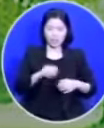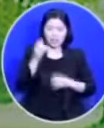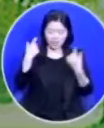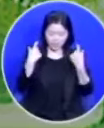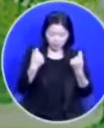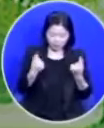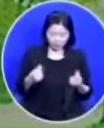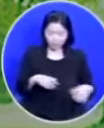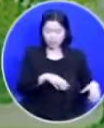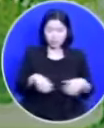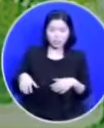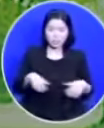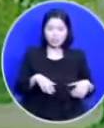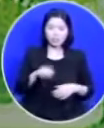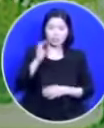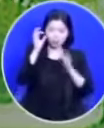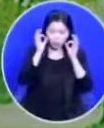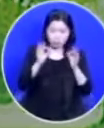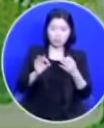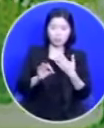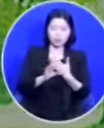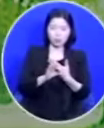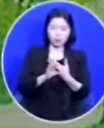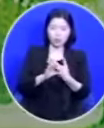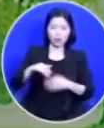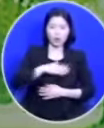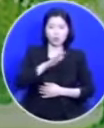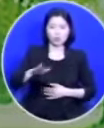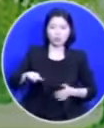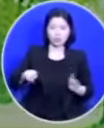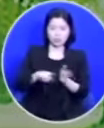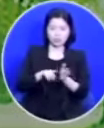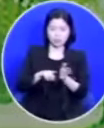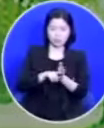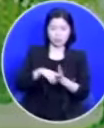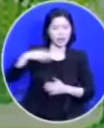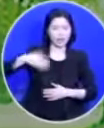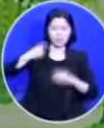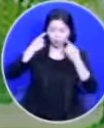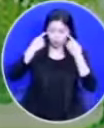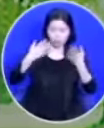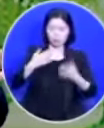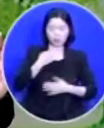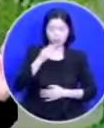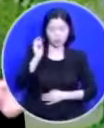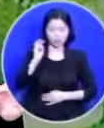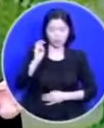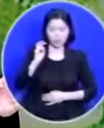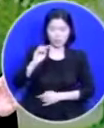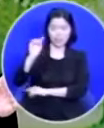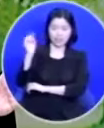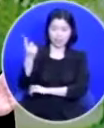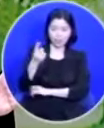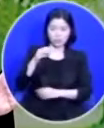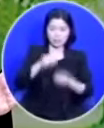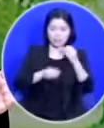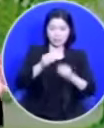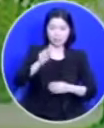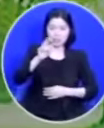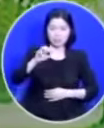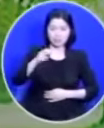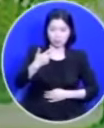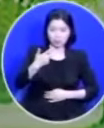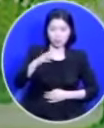보면 우리 믿음이 아직 분명하지 않은 모양입니다 다 위지 이 시편 37편 해서